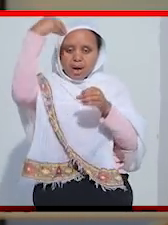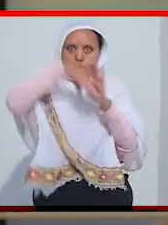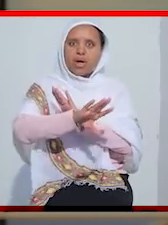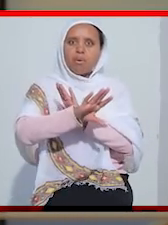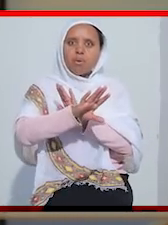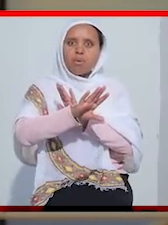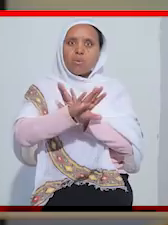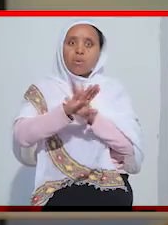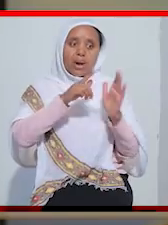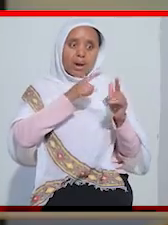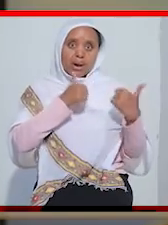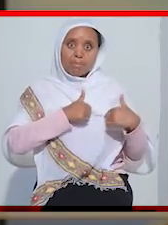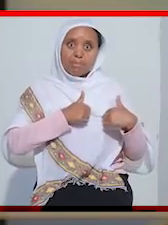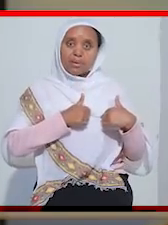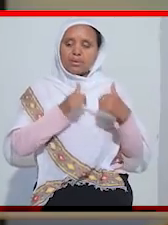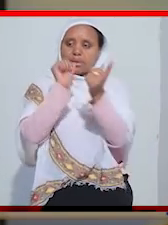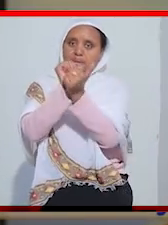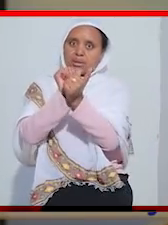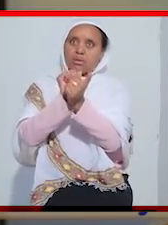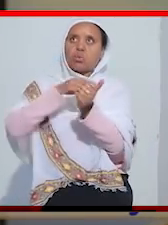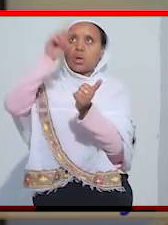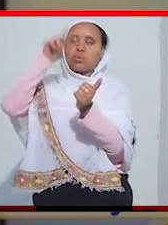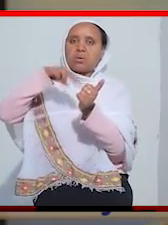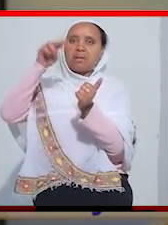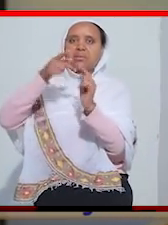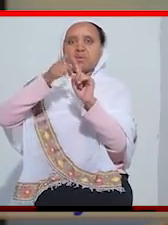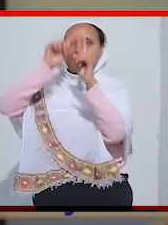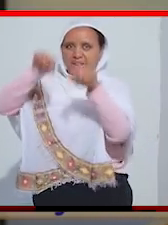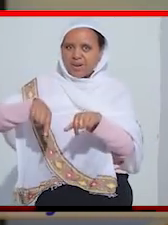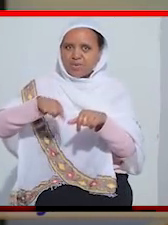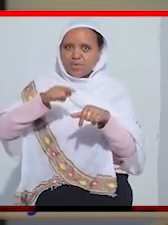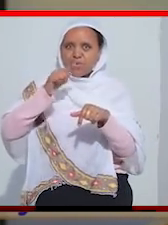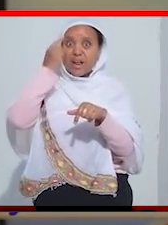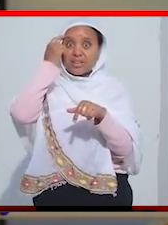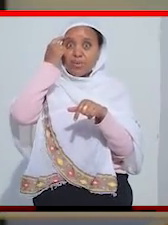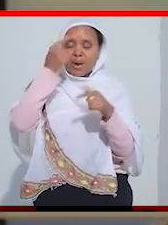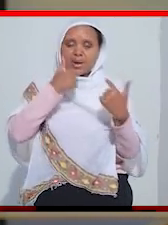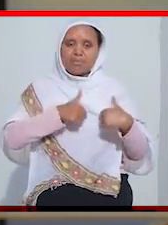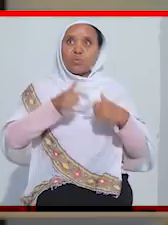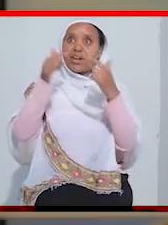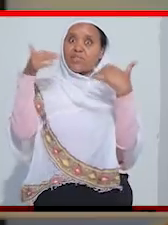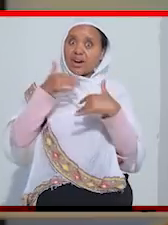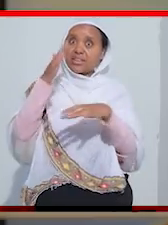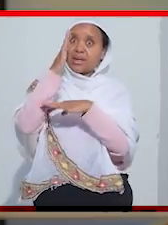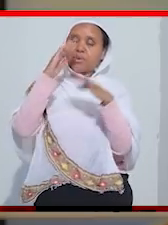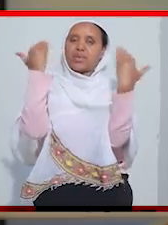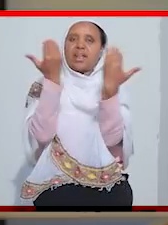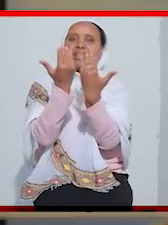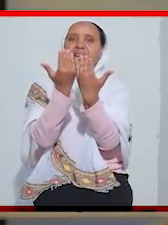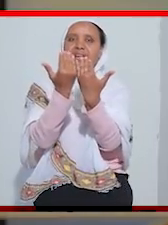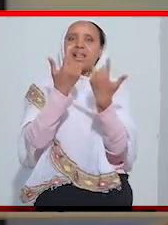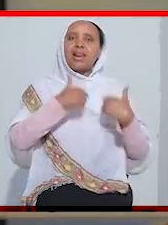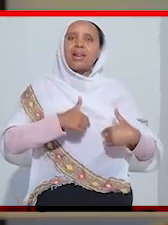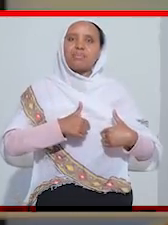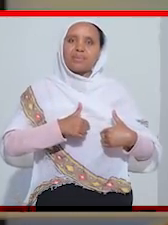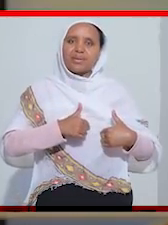ካልታሰረ ገደል ነው የሚገባው። ልብ በፈሪሃ እግዚአብሔር ከታሰረ ግን ይወጣል፣ ይወርዳል፣ ተመልሶ ግን ይመጣል። ወደ አስተዋይ ልብ፣ በፈሪሃ